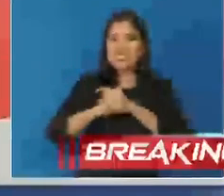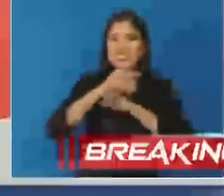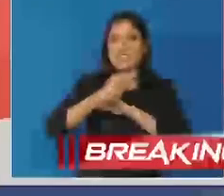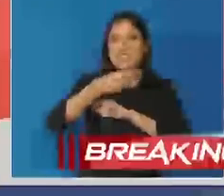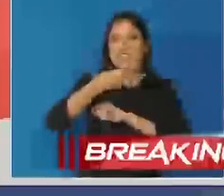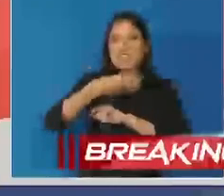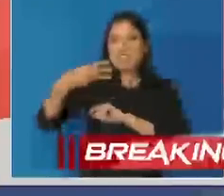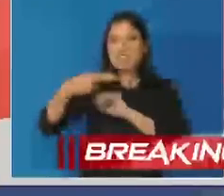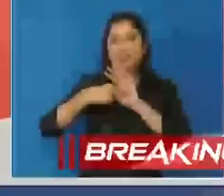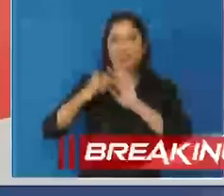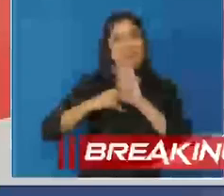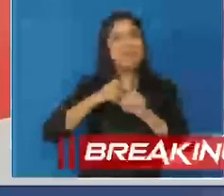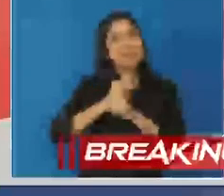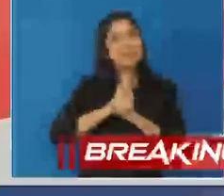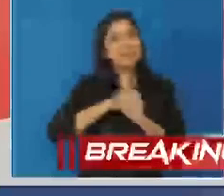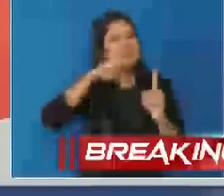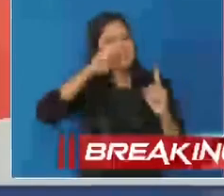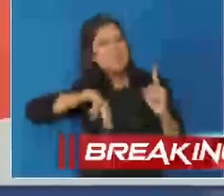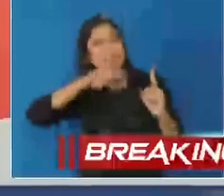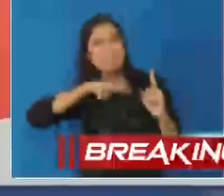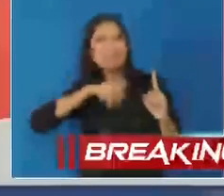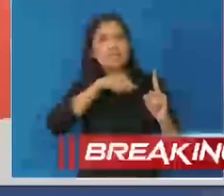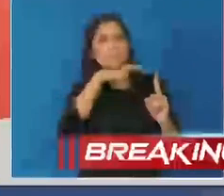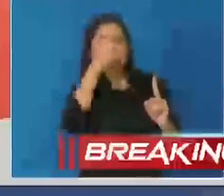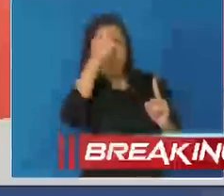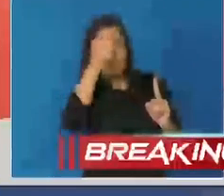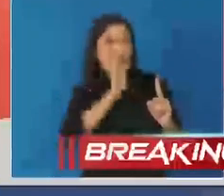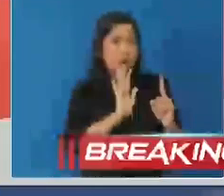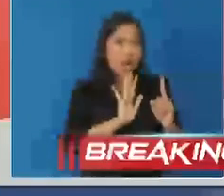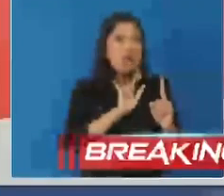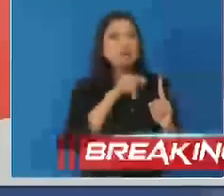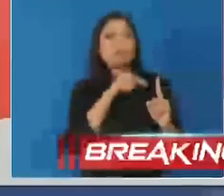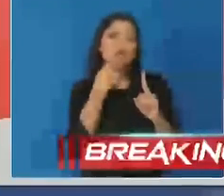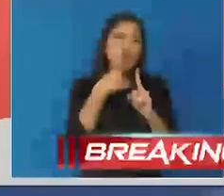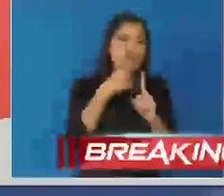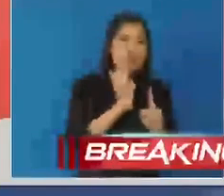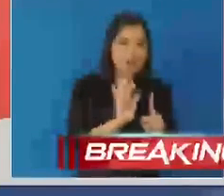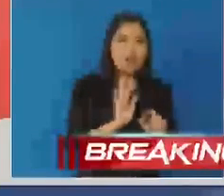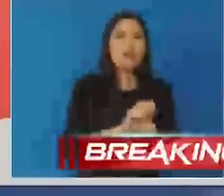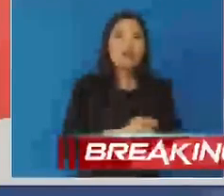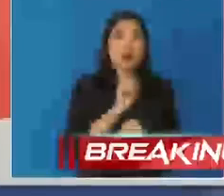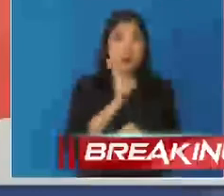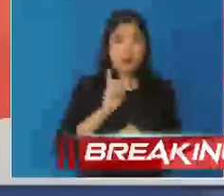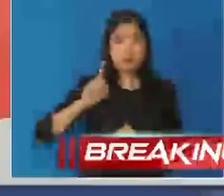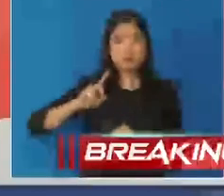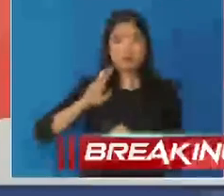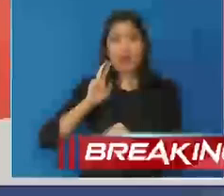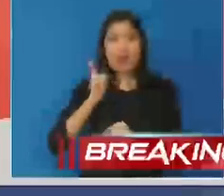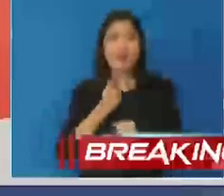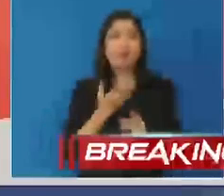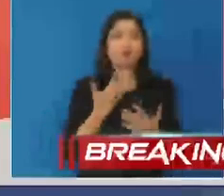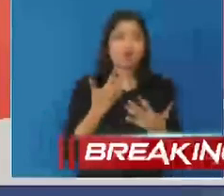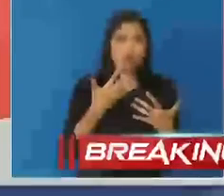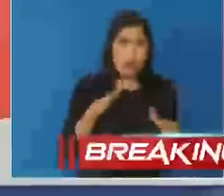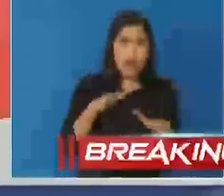kasus-kasus yang positif Oleh karena itu manakala diantara saudara-saudara ada yang sudah melaksanakan Revi test